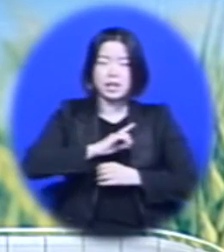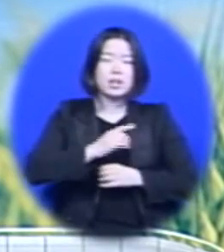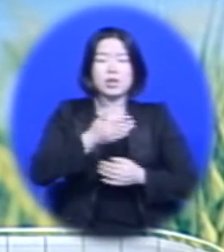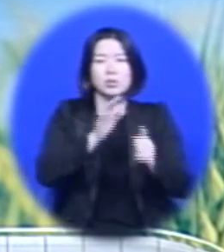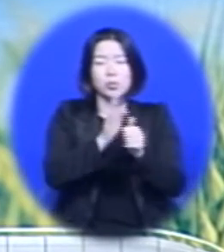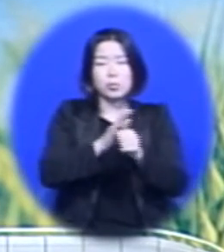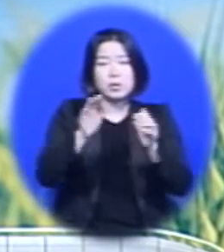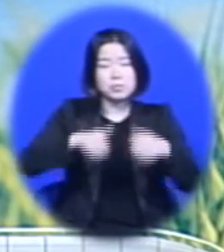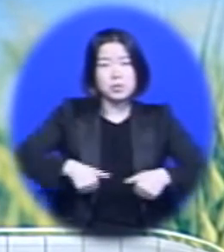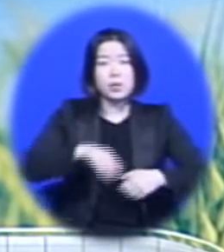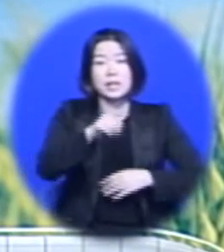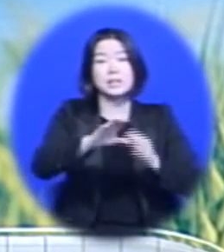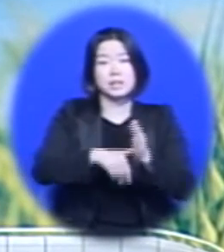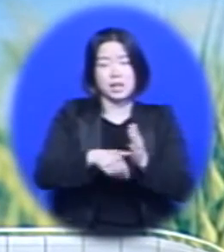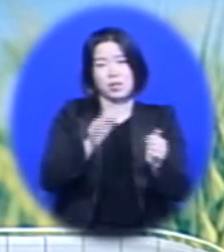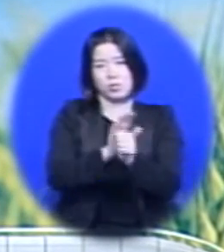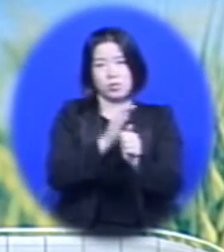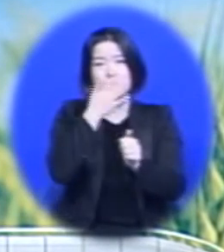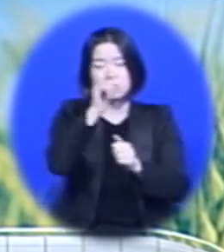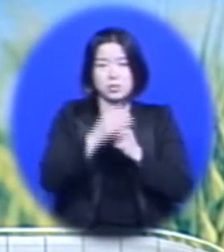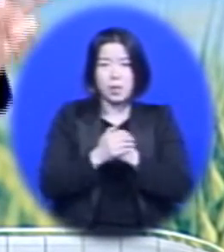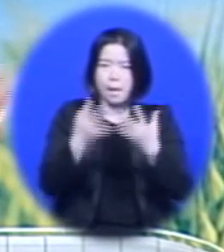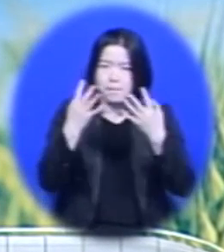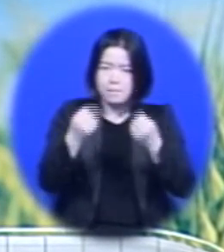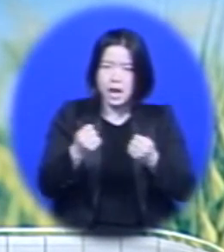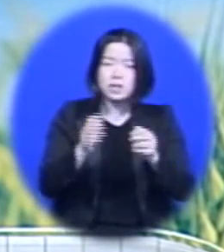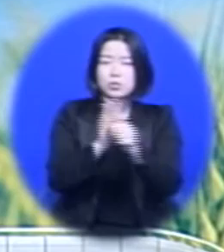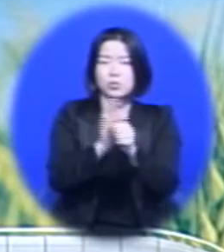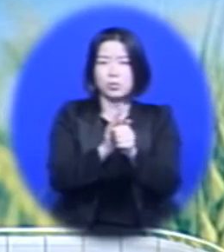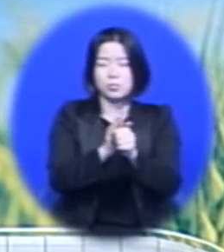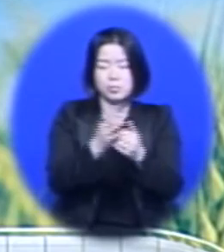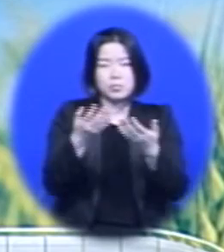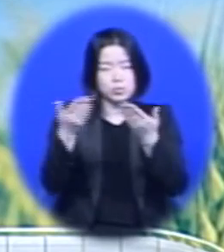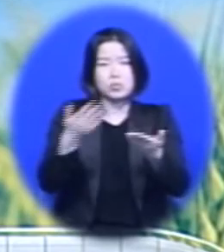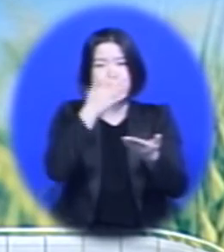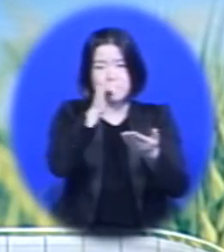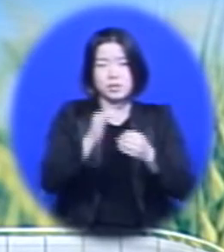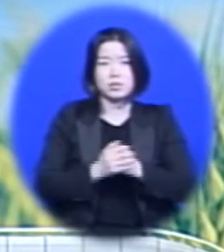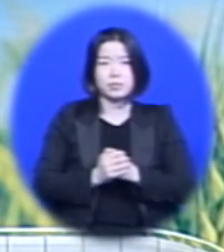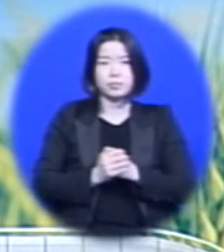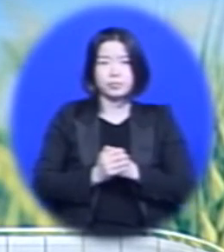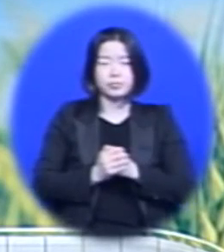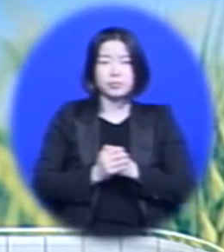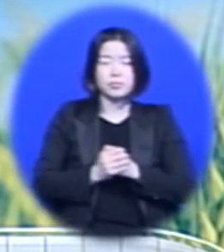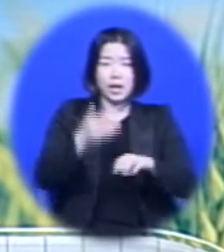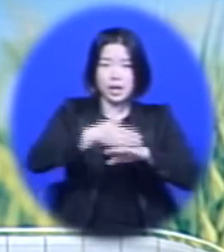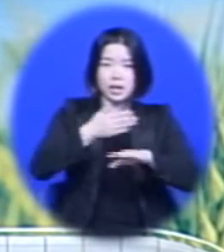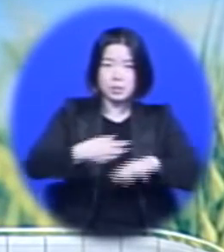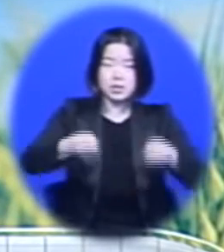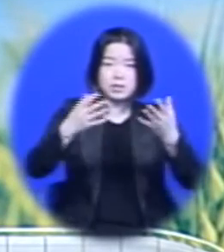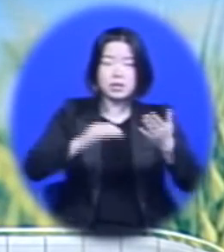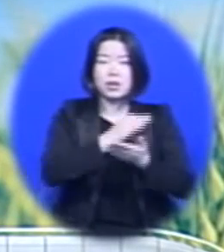그때 우리가 도울 수 있었습니다. 수많은 도움을 우리가 줄 수 있었습니다. 감사절 헌금을